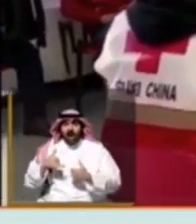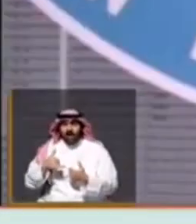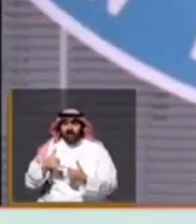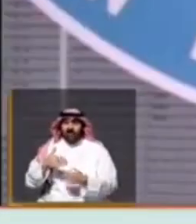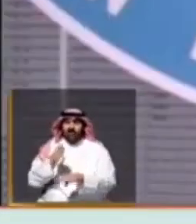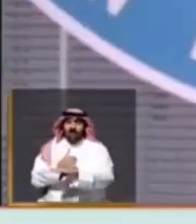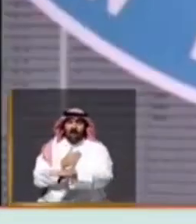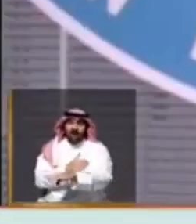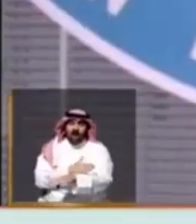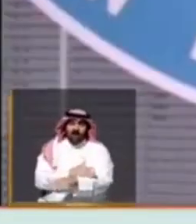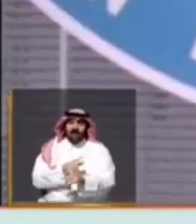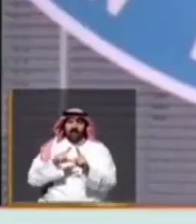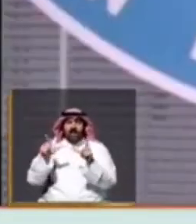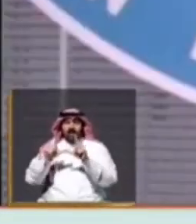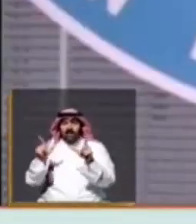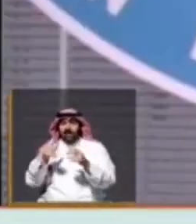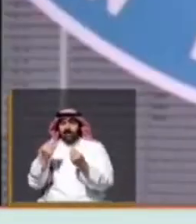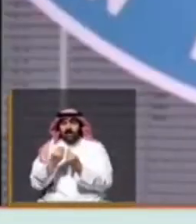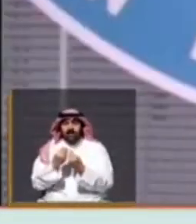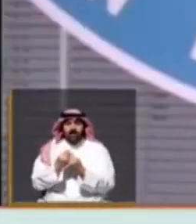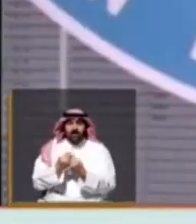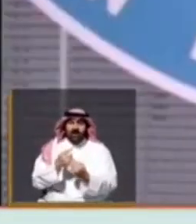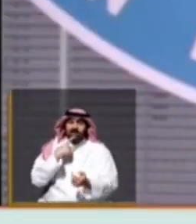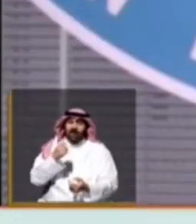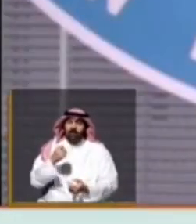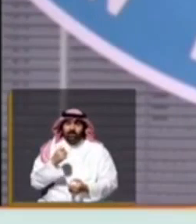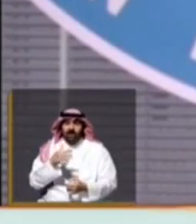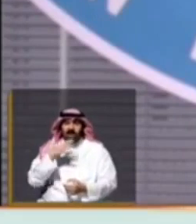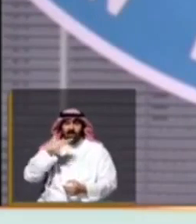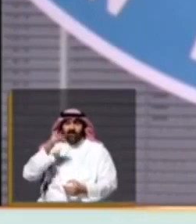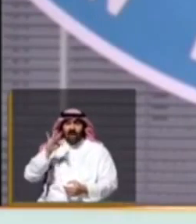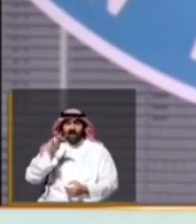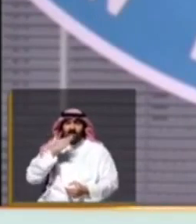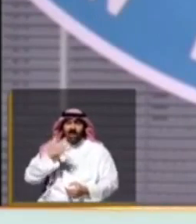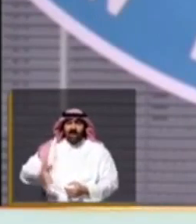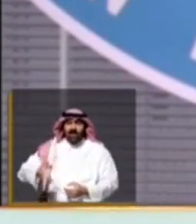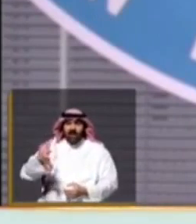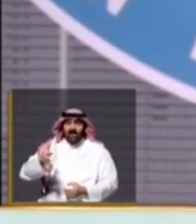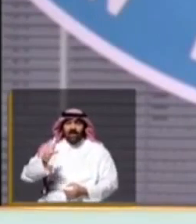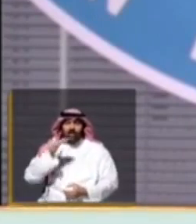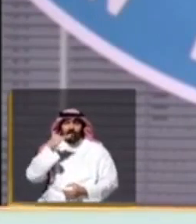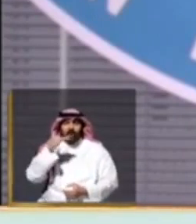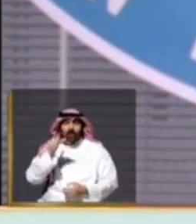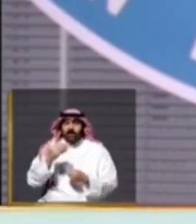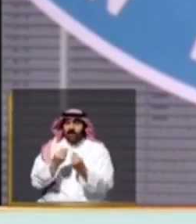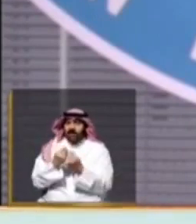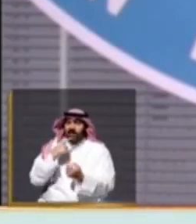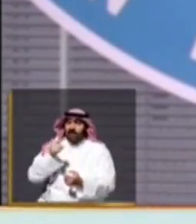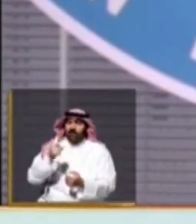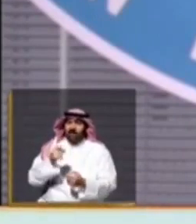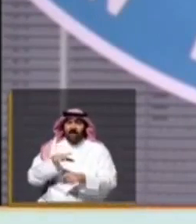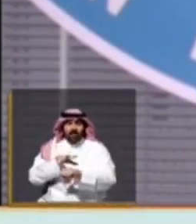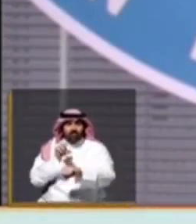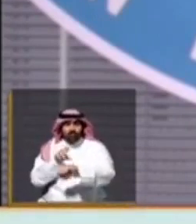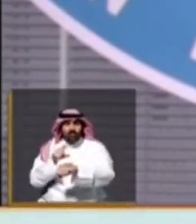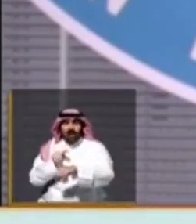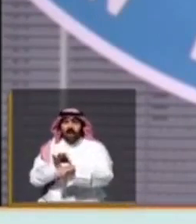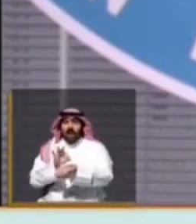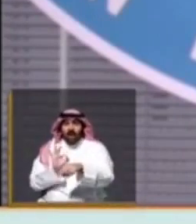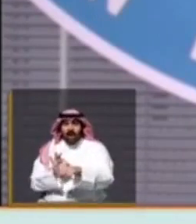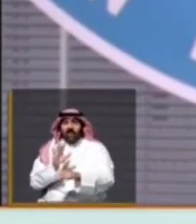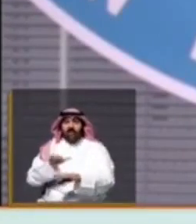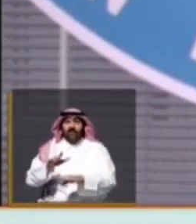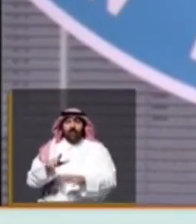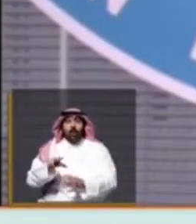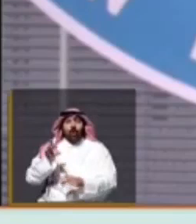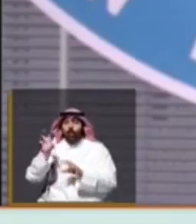الفيروس. ويأتي هذا التصريح إثر تسجيل حالات حرجة لدى مراهقين وبالغين في سن الشباب، الأمر الذي أودى بحياة عدد منهم